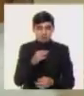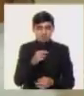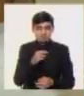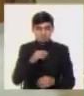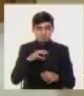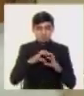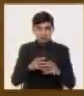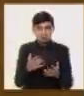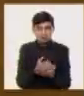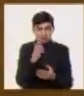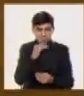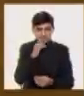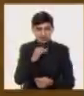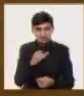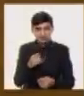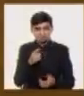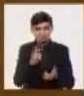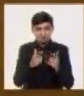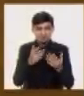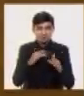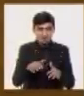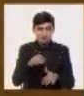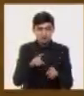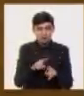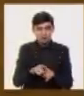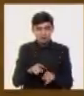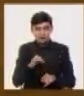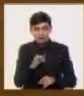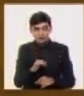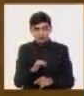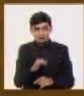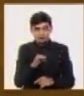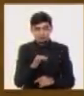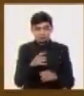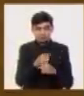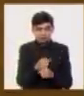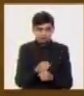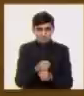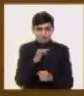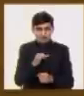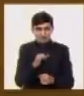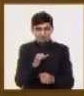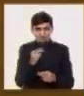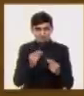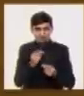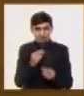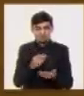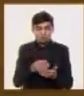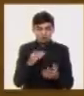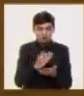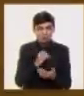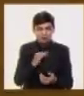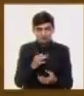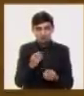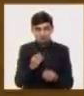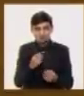Но на самом деле это просто какой-то такой очень хрупкий процесс переоценки ценностей. И